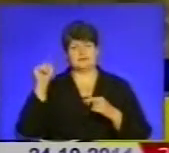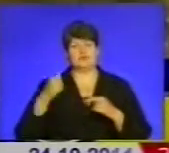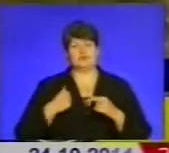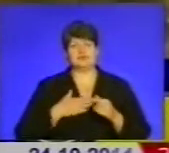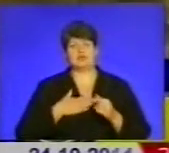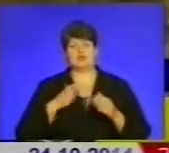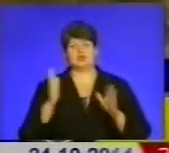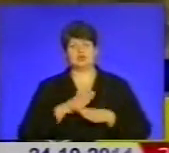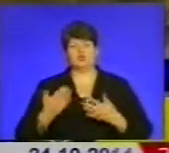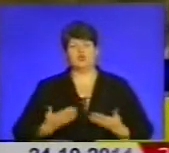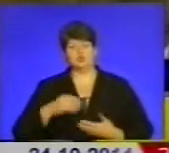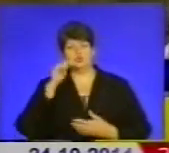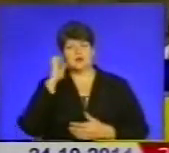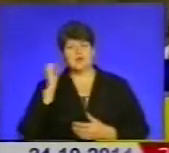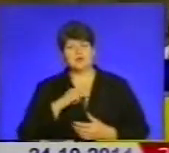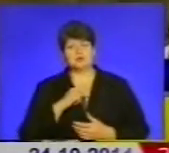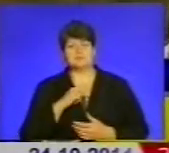долю, за долю України і